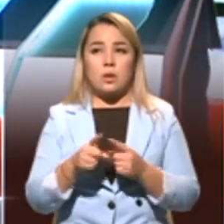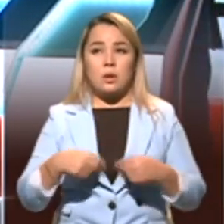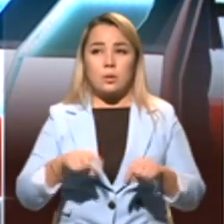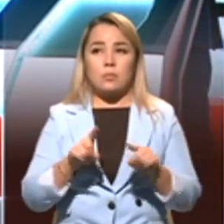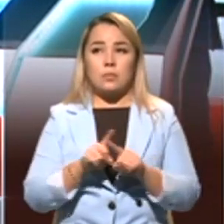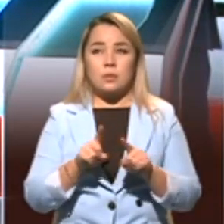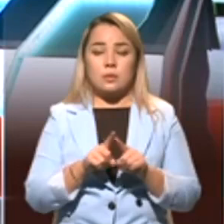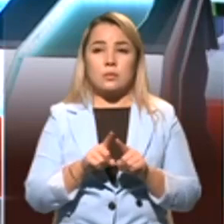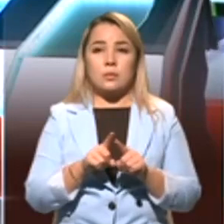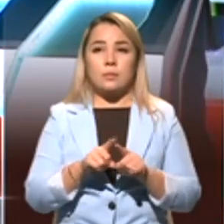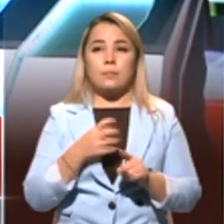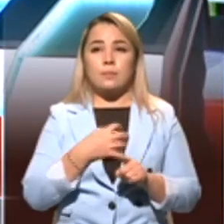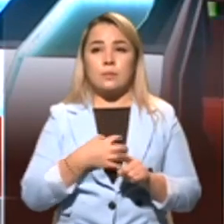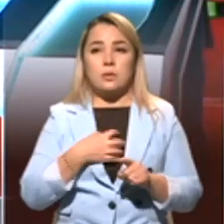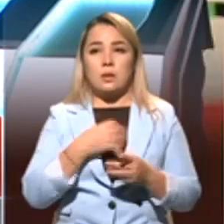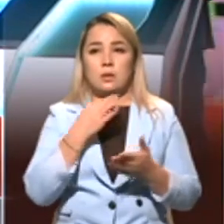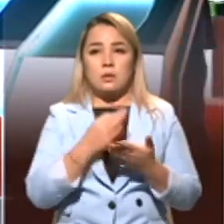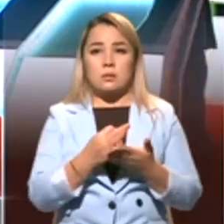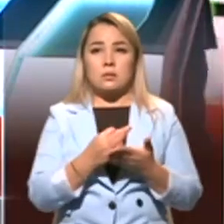қауымдастықтар негізінен